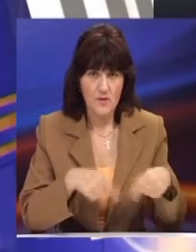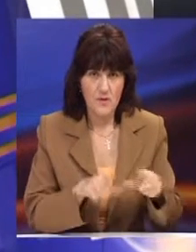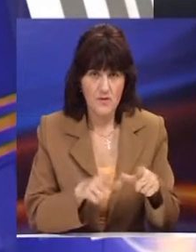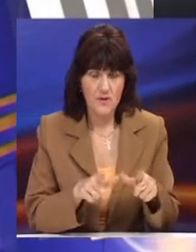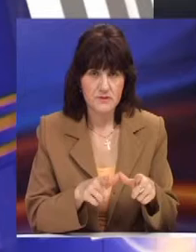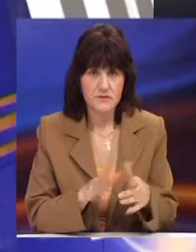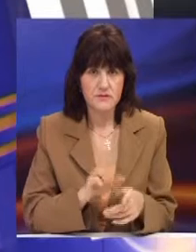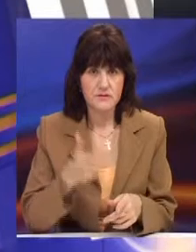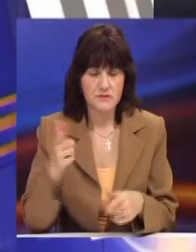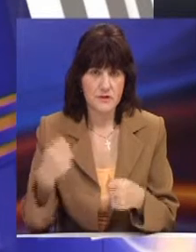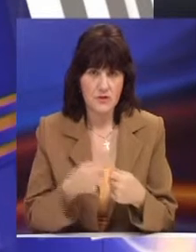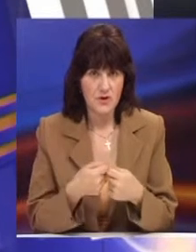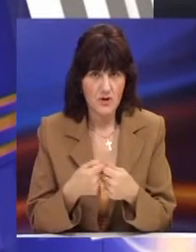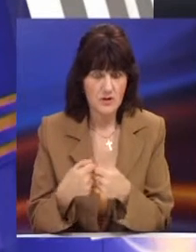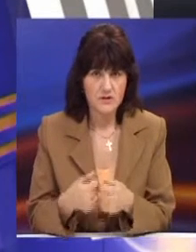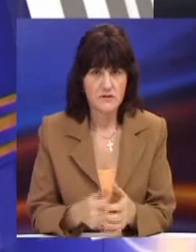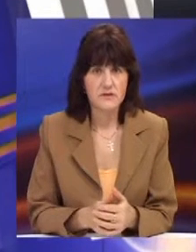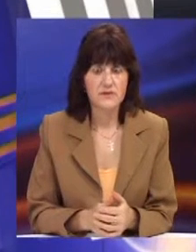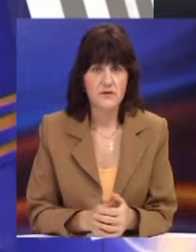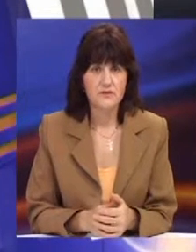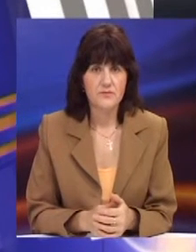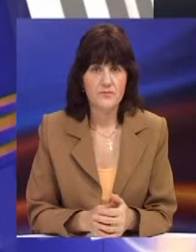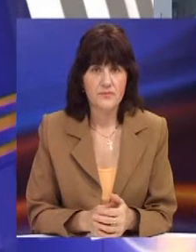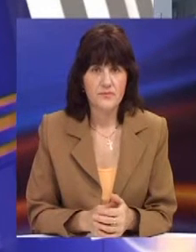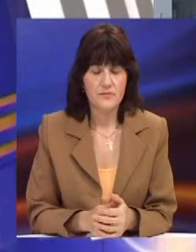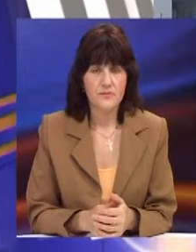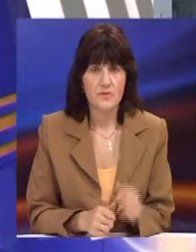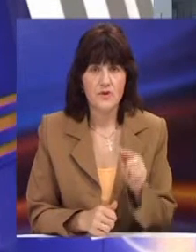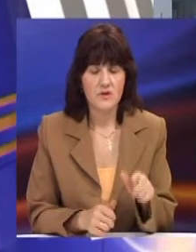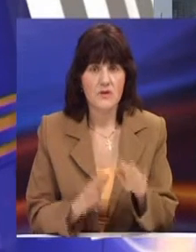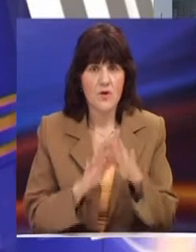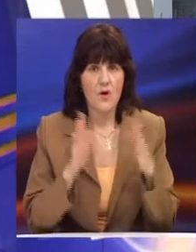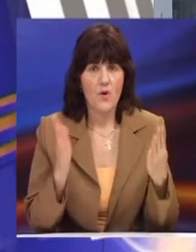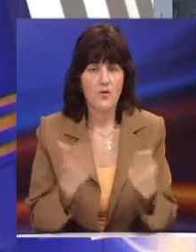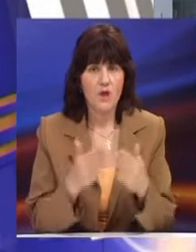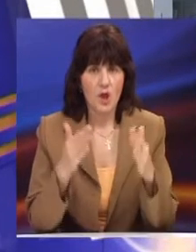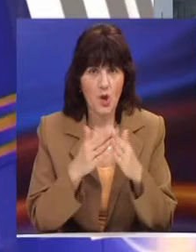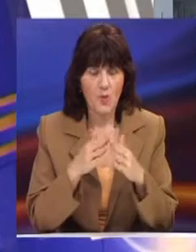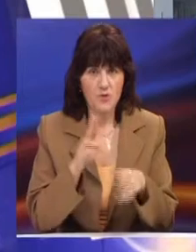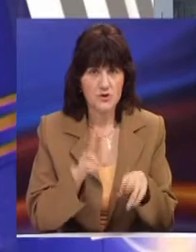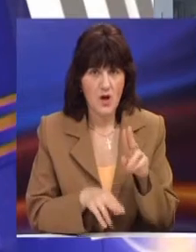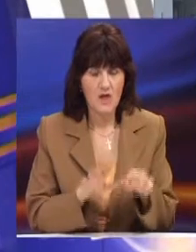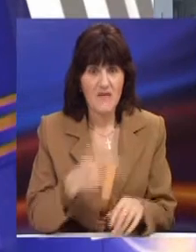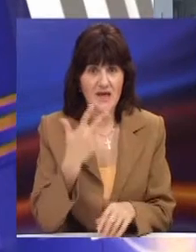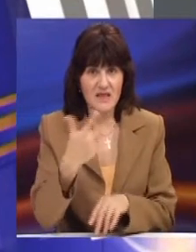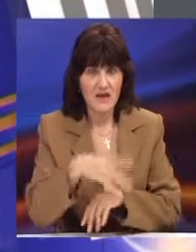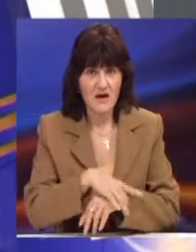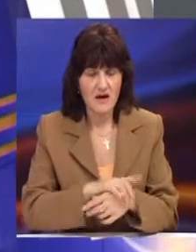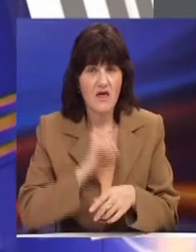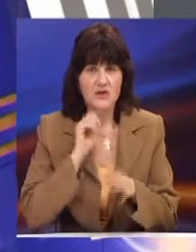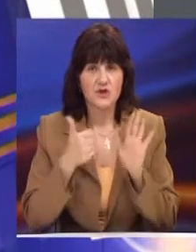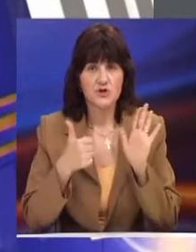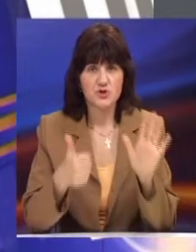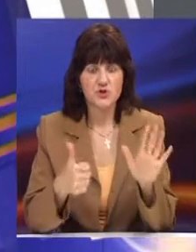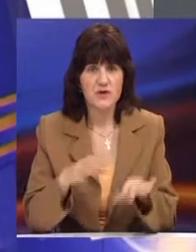pod delokrug rada nekih drugih organizacija. Tim odeljenja kućnog lečenja će činiti 3 lekara i